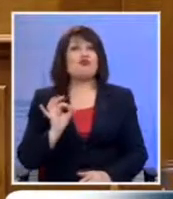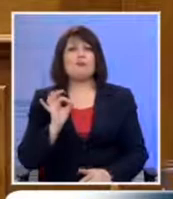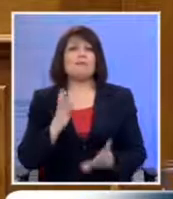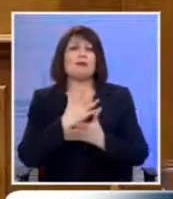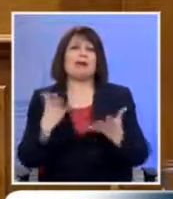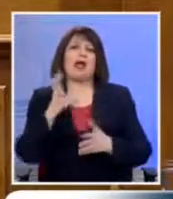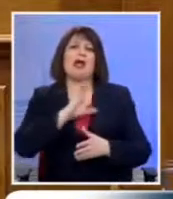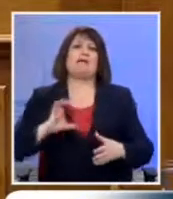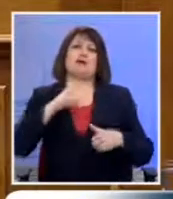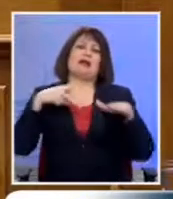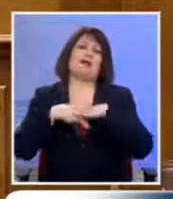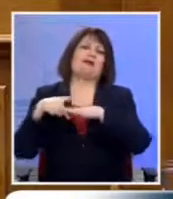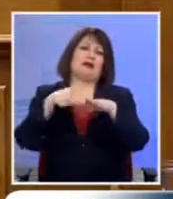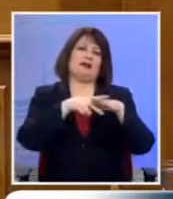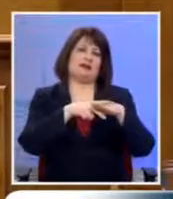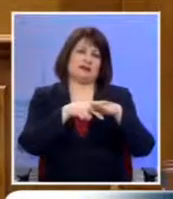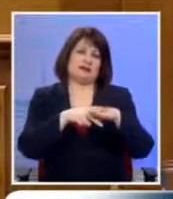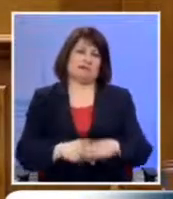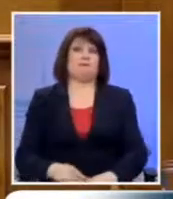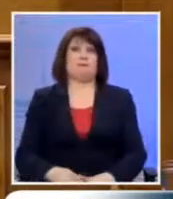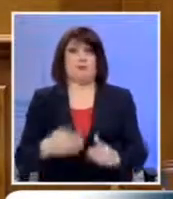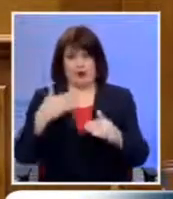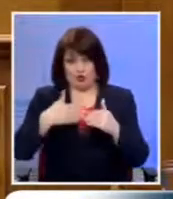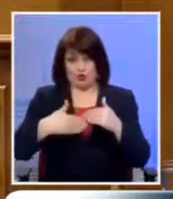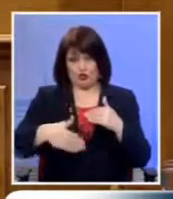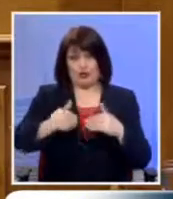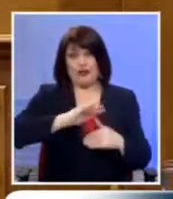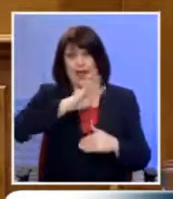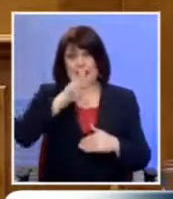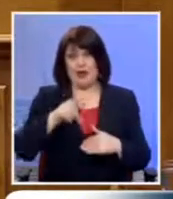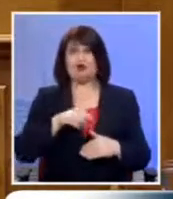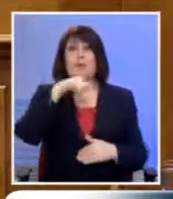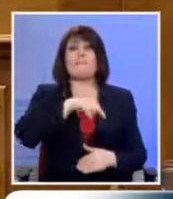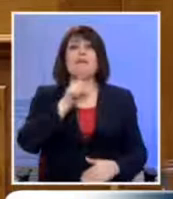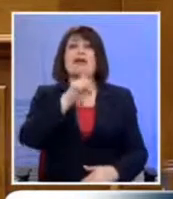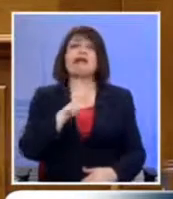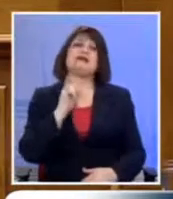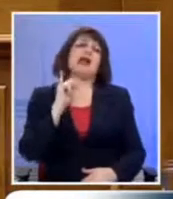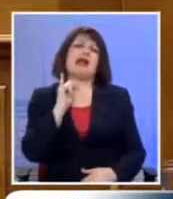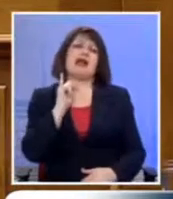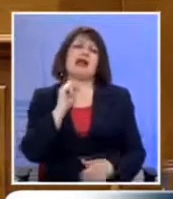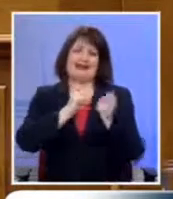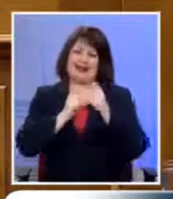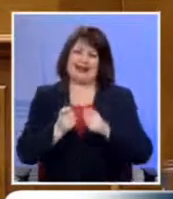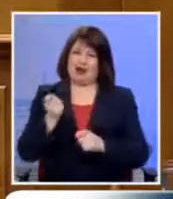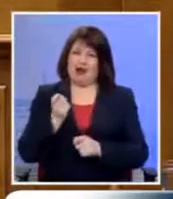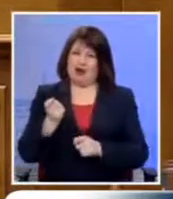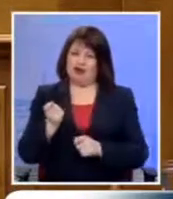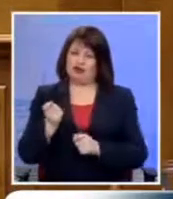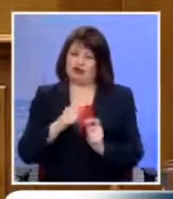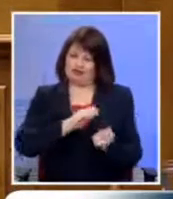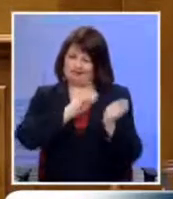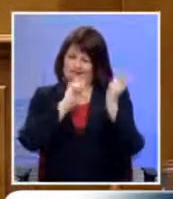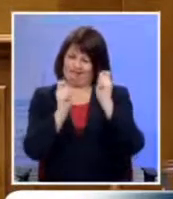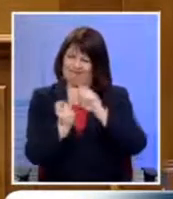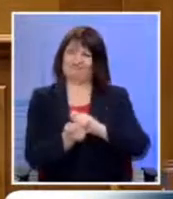μεγάλες ευρωπαϊκές τράπεζες. Από τότε μέχρι το περιβόητο PSI άλλαξε αυτή η σχέση και μετασχηματίστηκε το